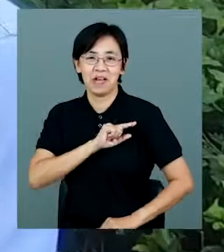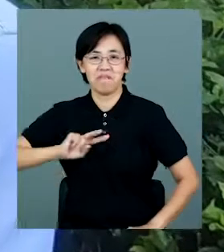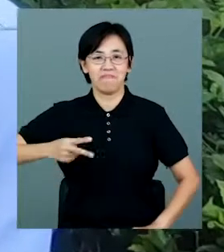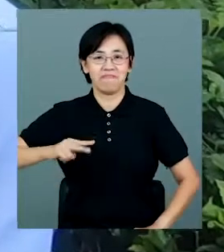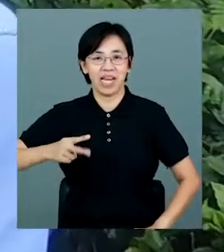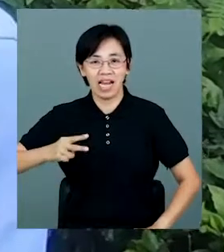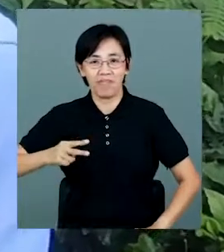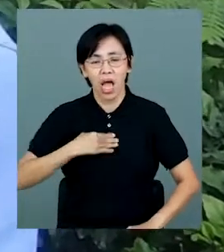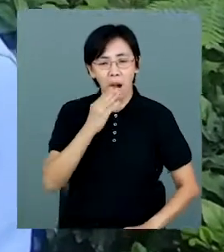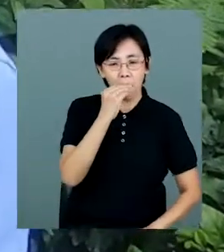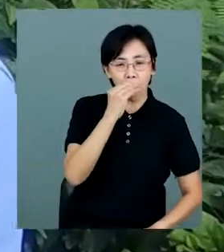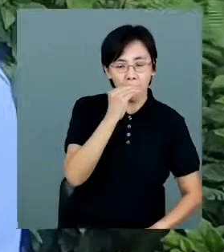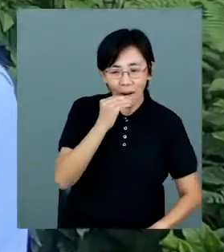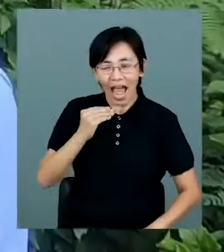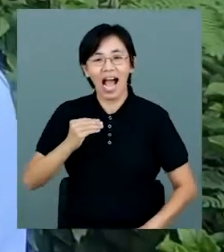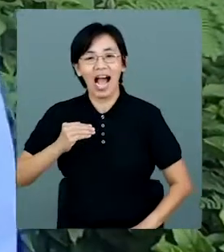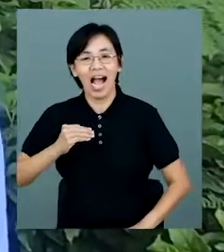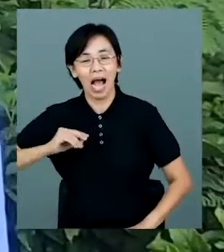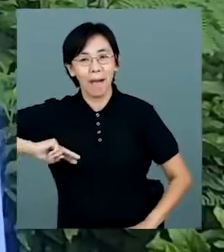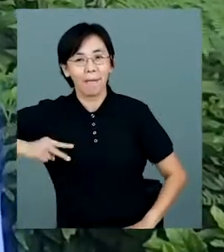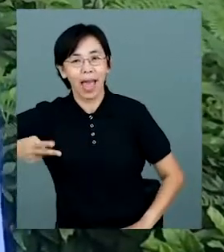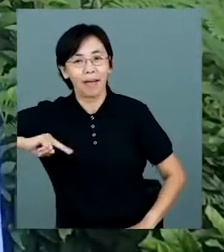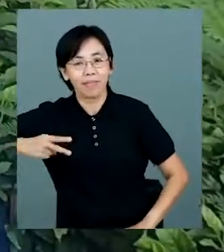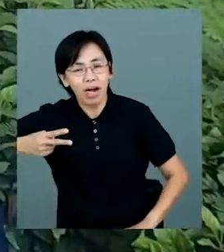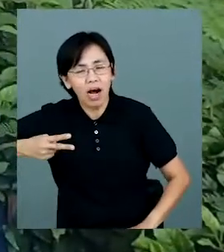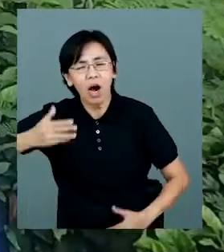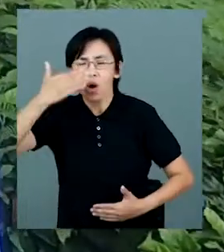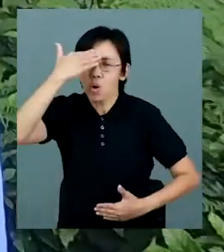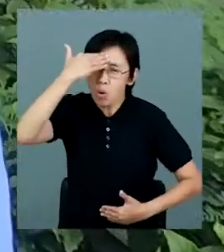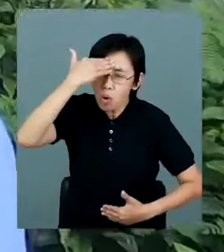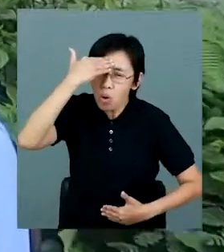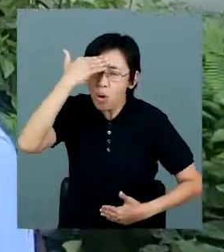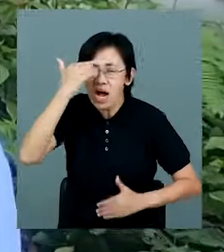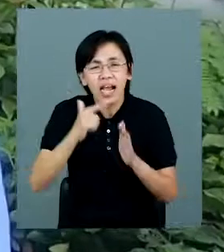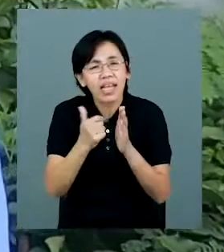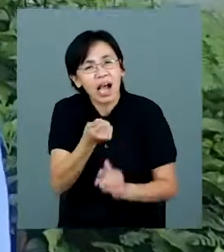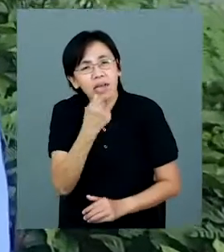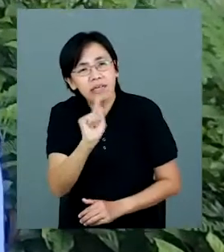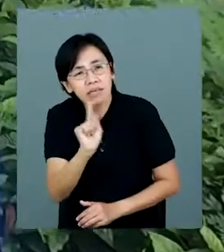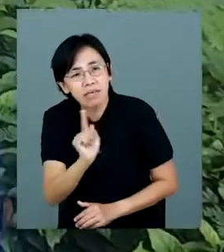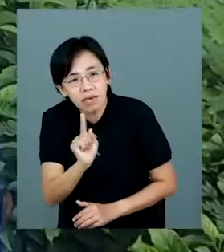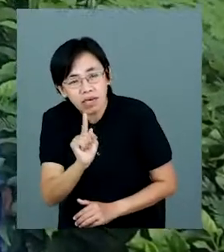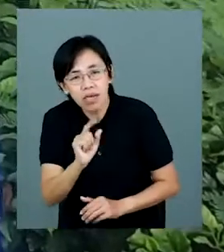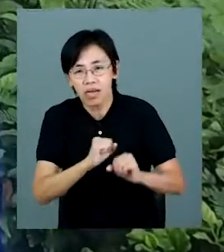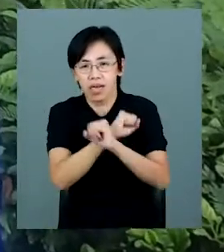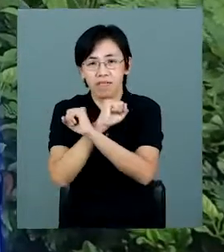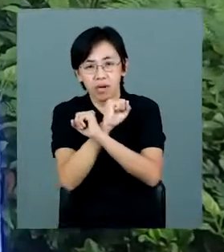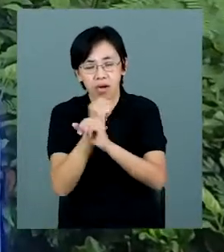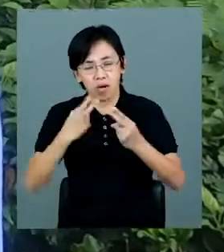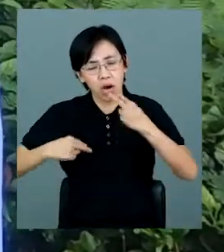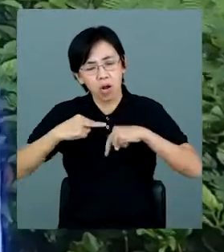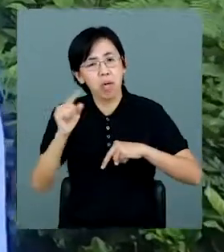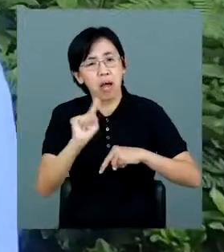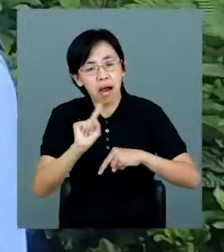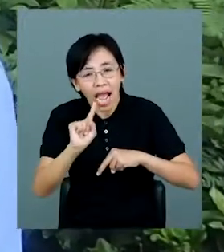ของการให้ความรู ้ นะคะเกี่ยวกับโรคนะคะแล้วก็การรับประทานยาค่ะแล้วก็การป้องกัน